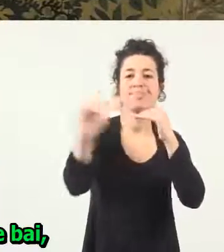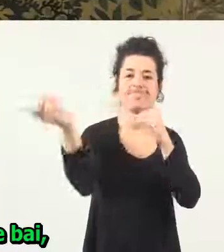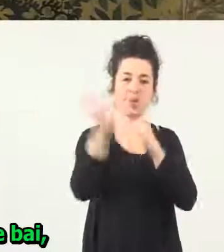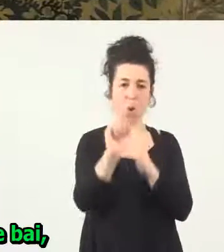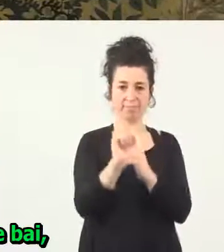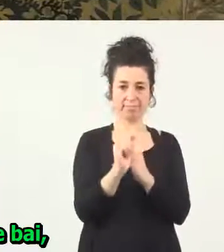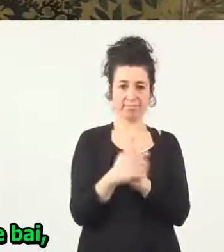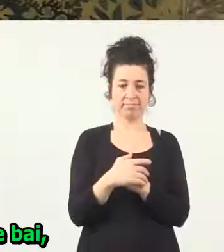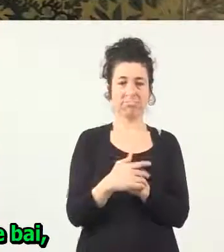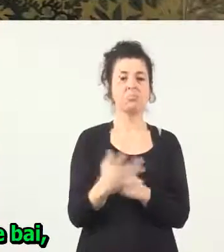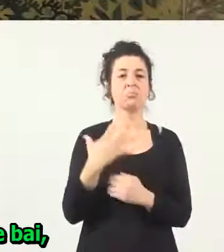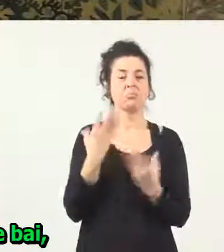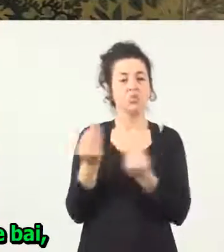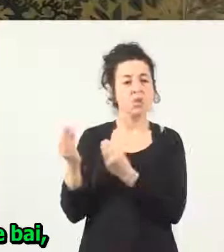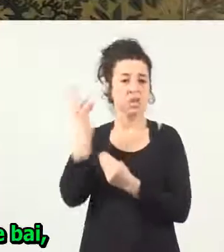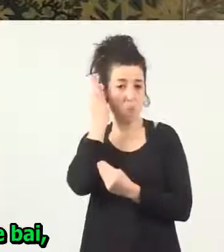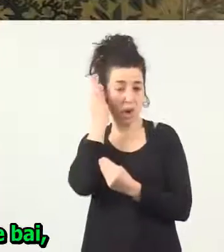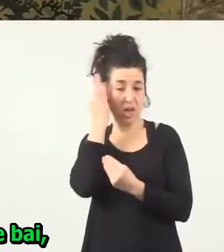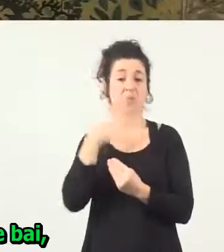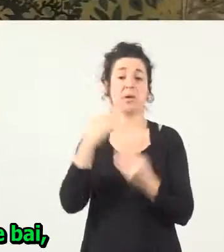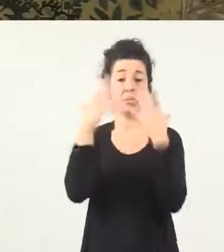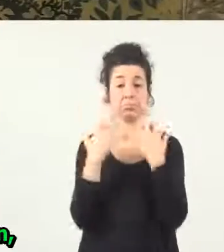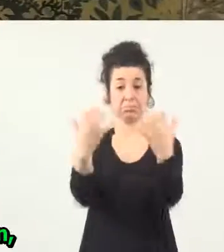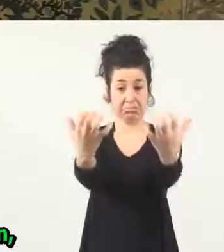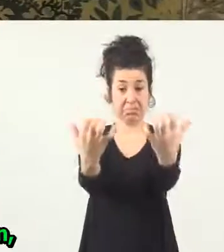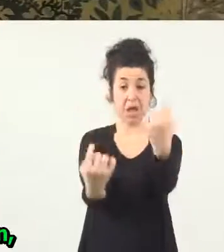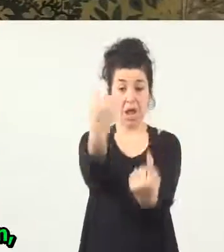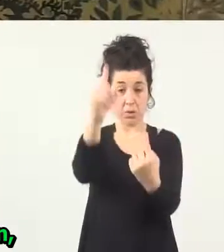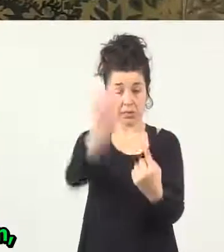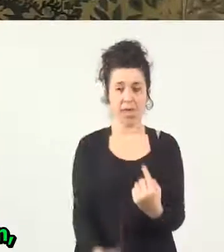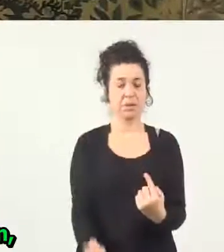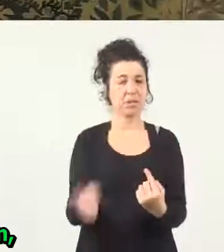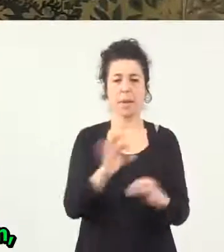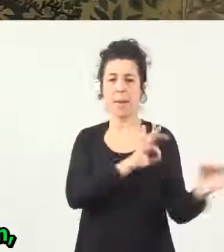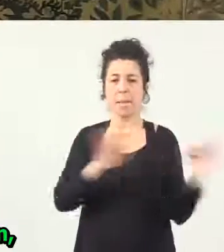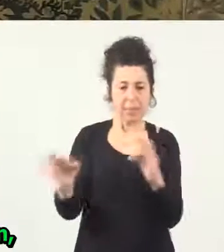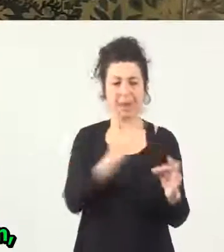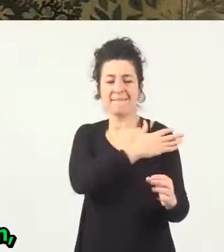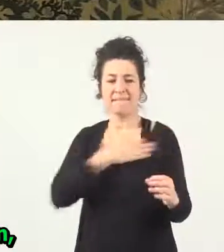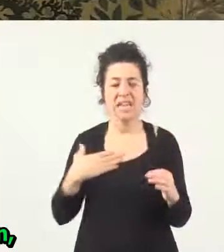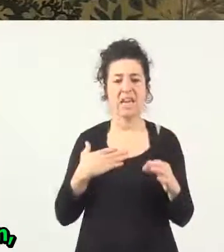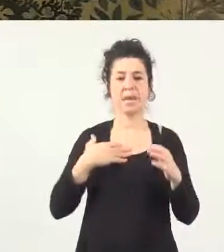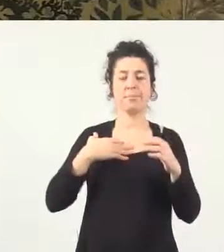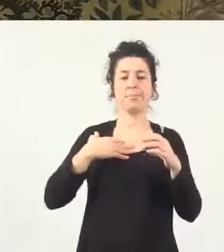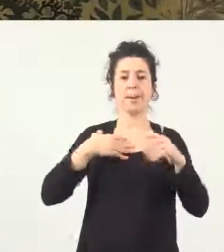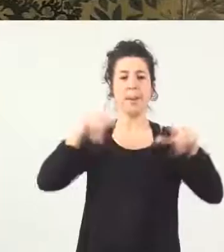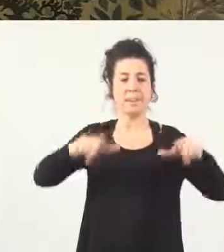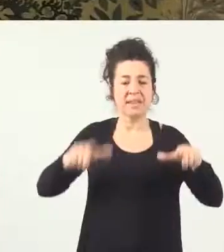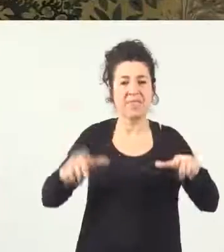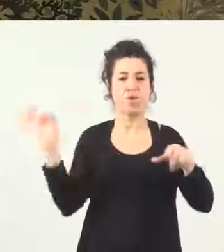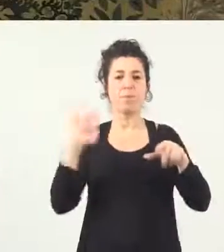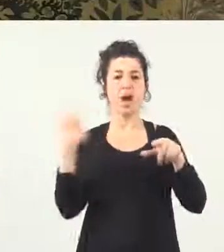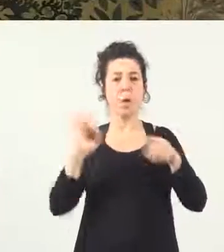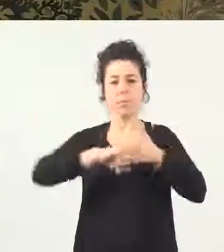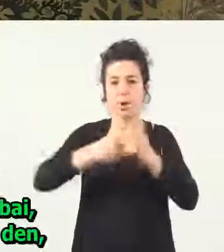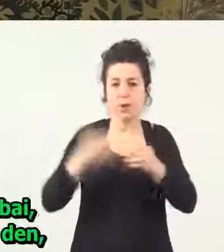dit, emakume asko ikusten dituzu, segurazki hemen zaudete batzu bebai, prest daude kolaboratzeko, plataforma batean, proiektu batean, igual,